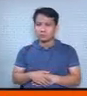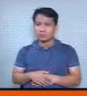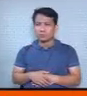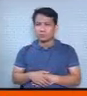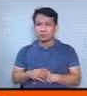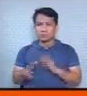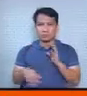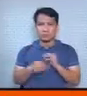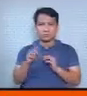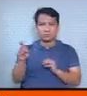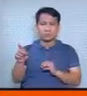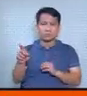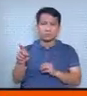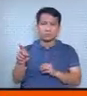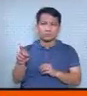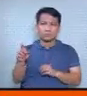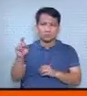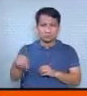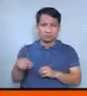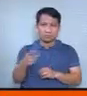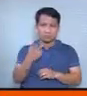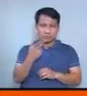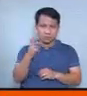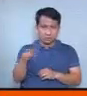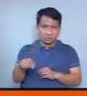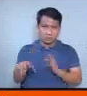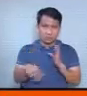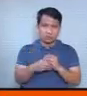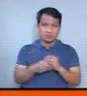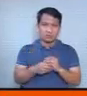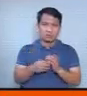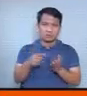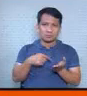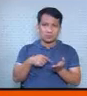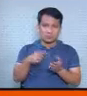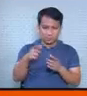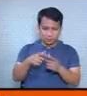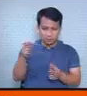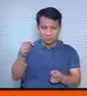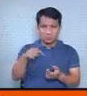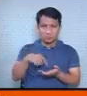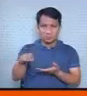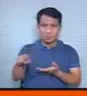sir, isa pa, sir. Dapat, sir, meron pong maayos na payslip.